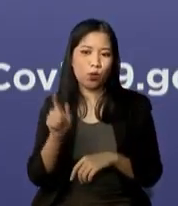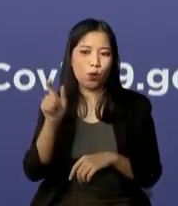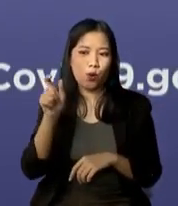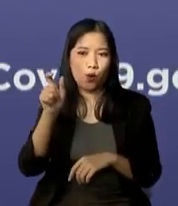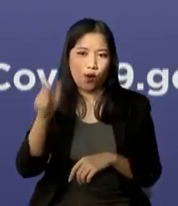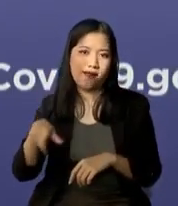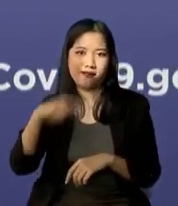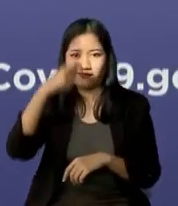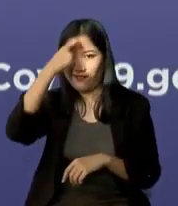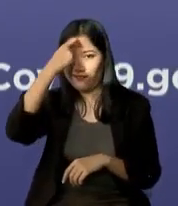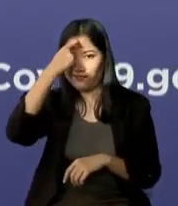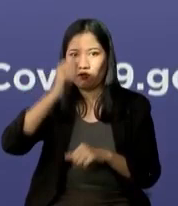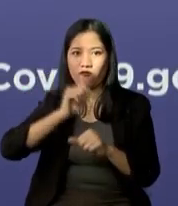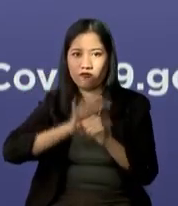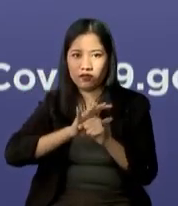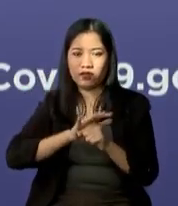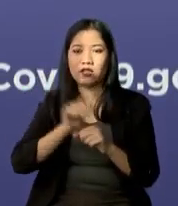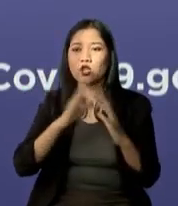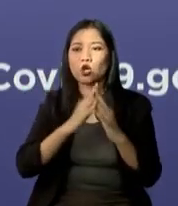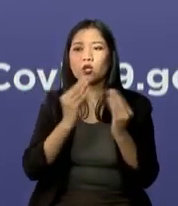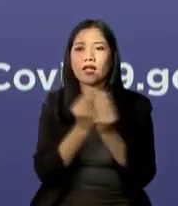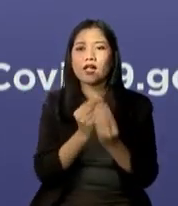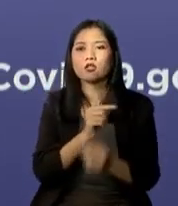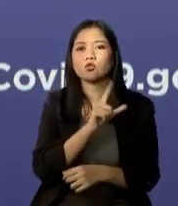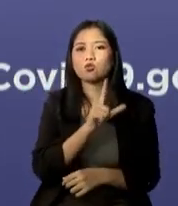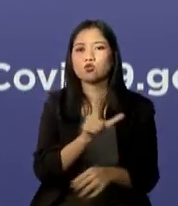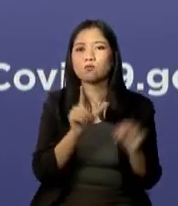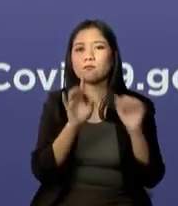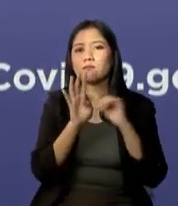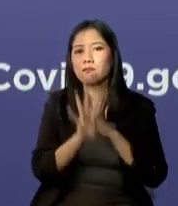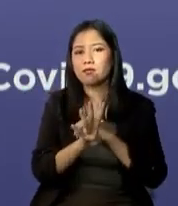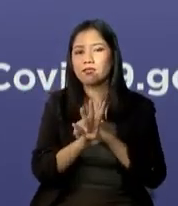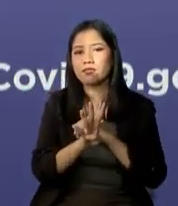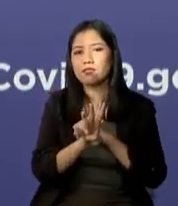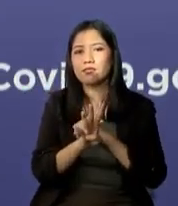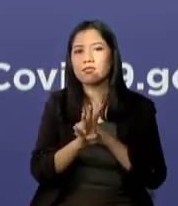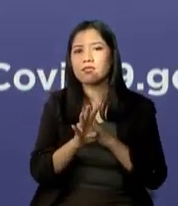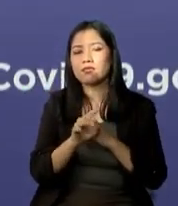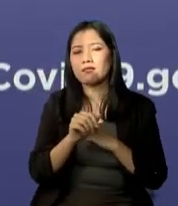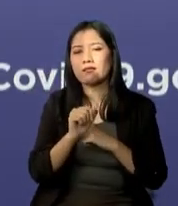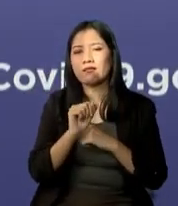orang. Sehingga totalnya adalah menjadi 74.018